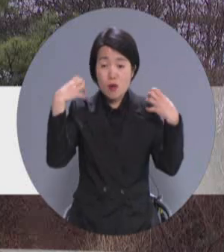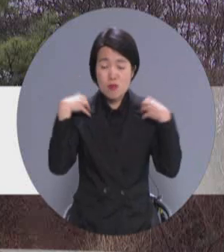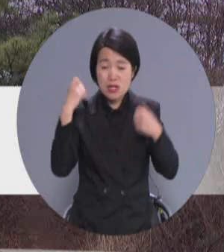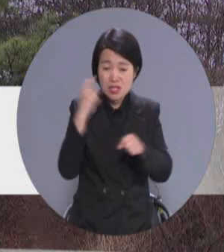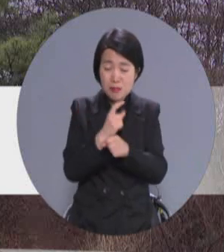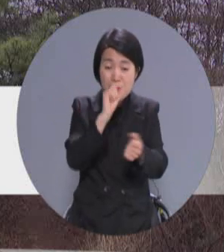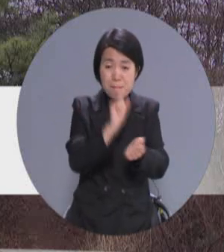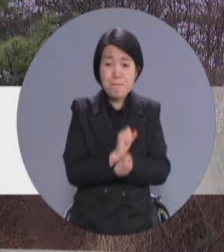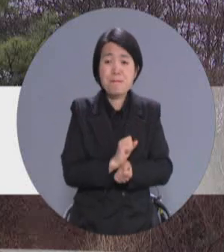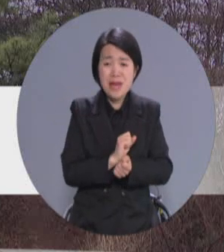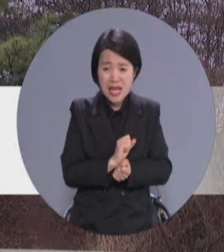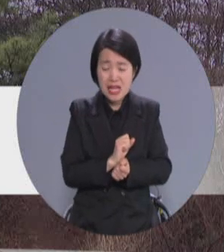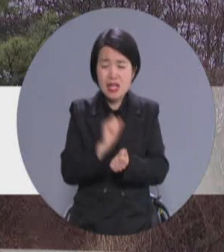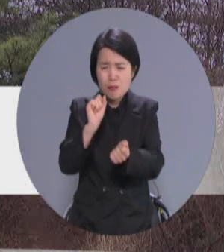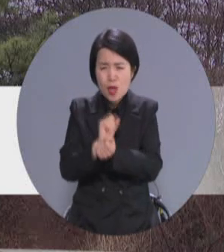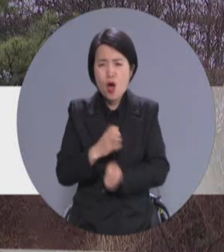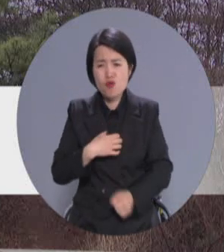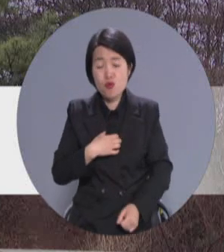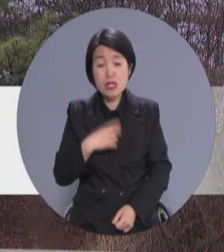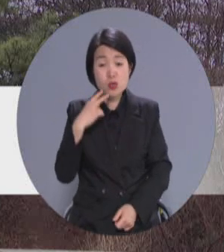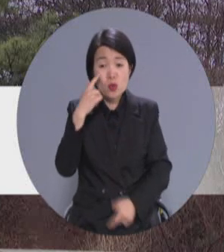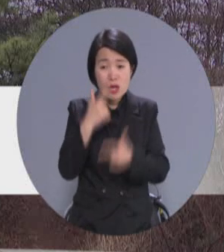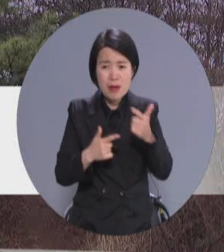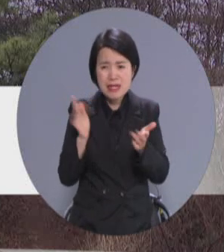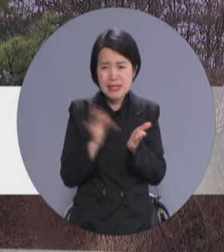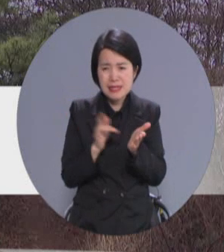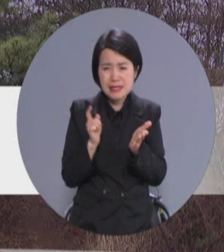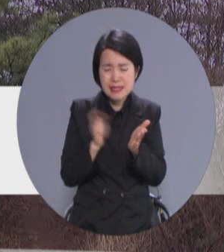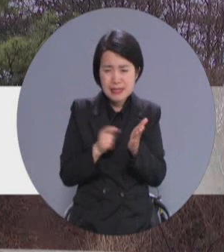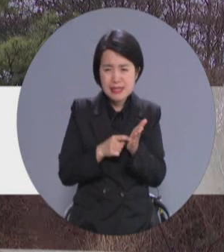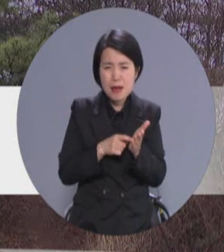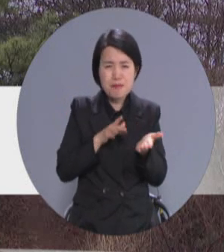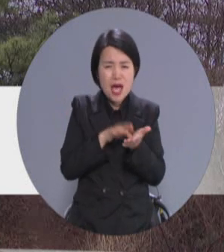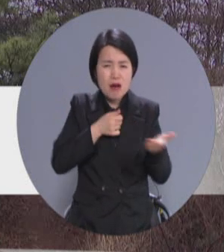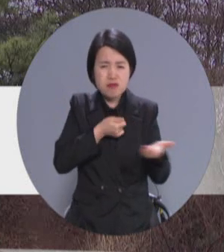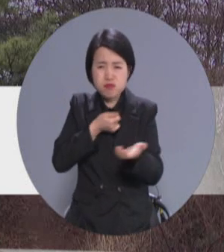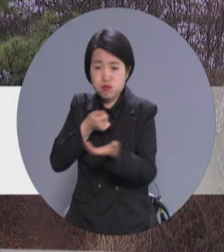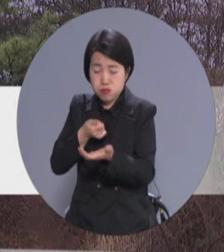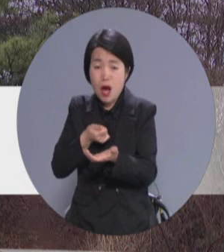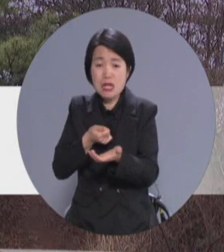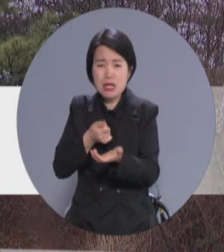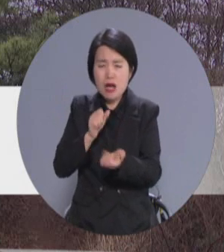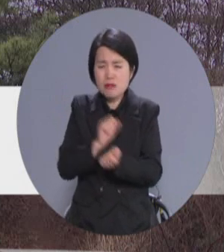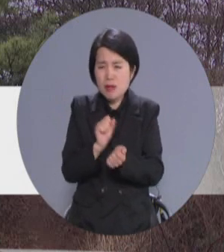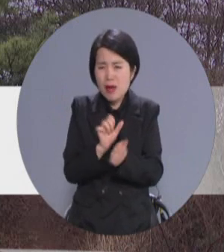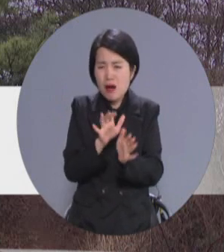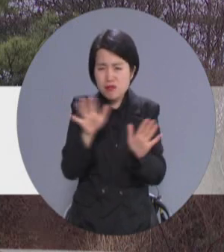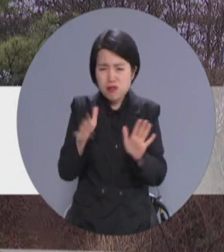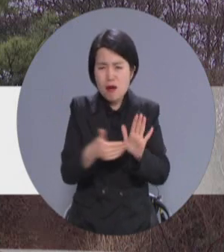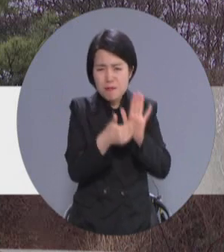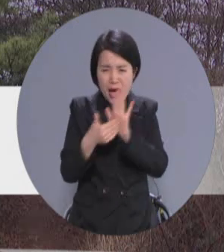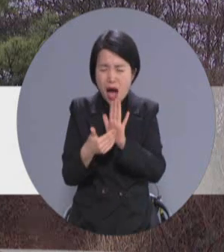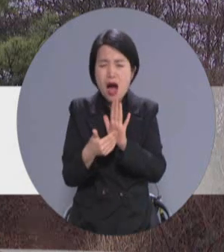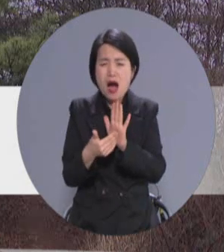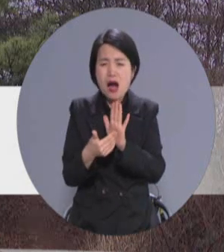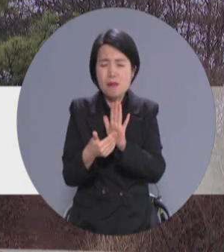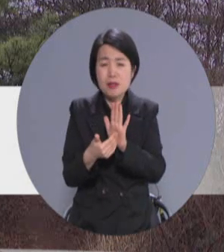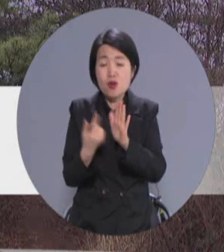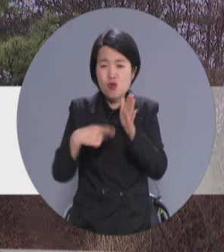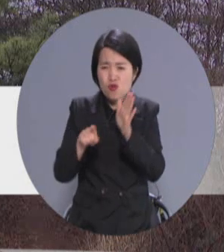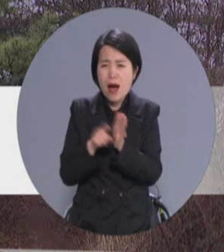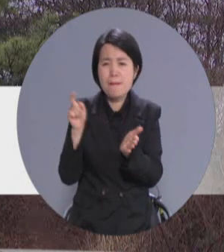감염됐거나 감염이 우려되는 소나무에 대한 긴급 방제에 나서면서 소나무 재선충병 확산 저지에 비상이